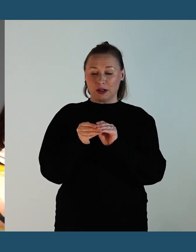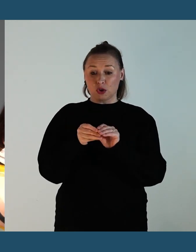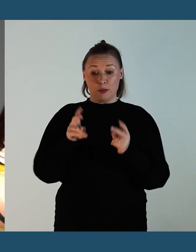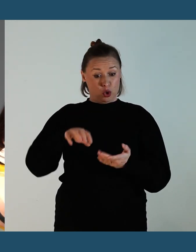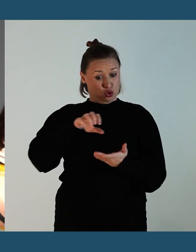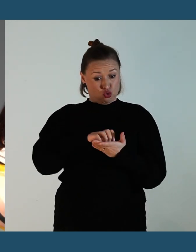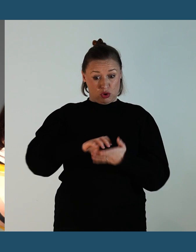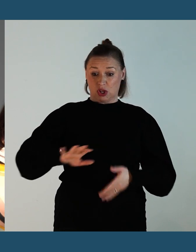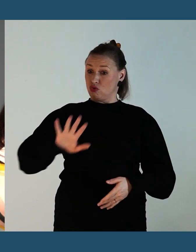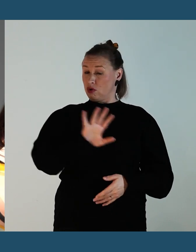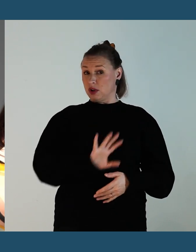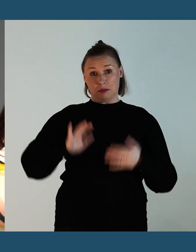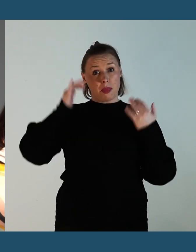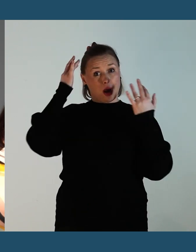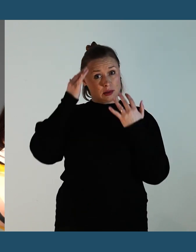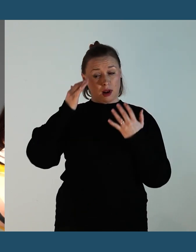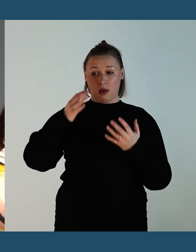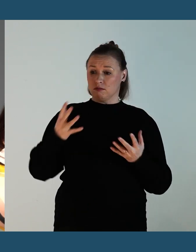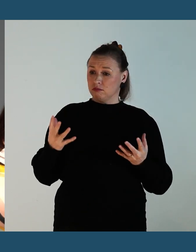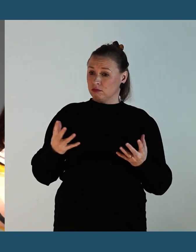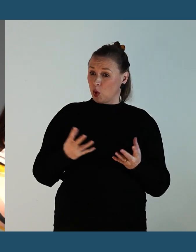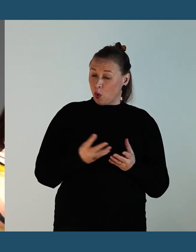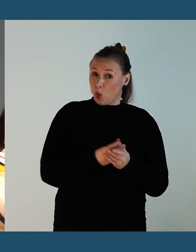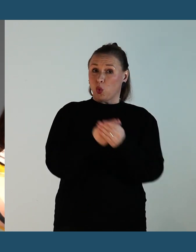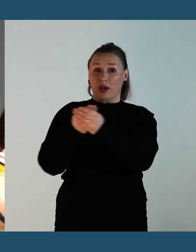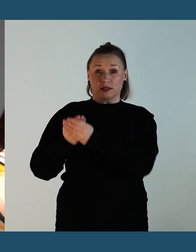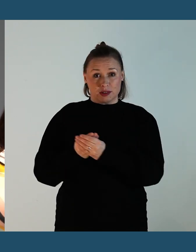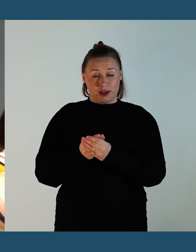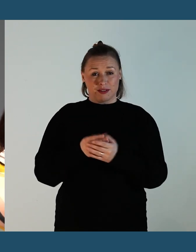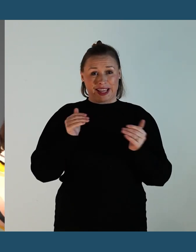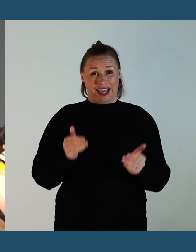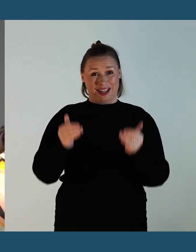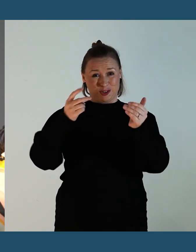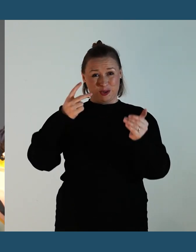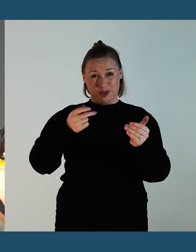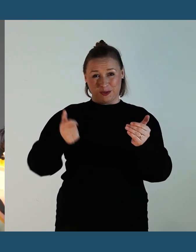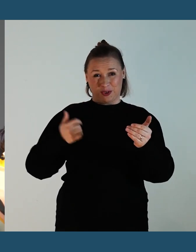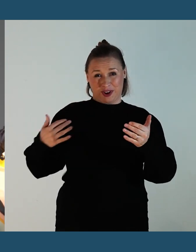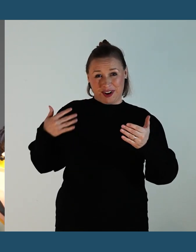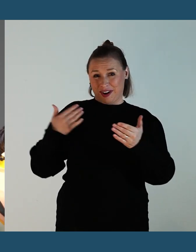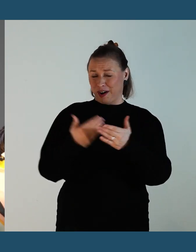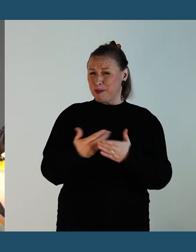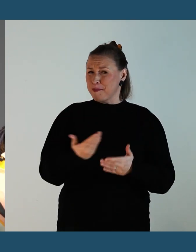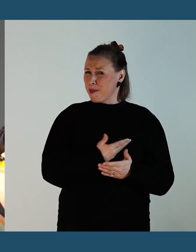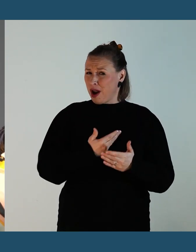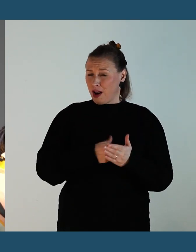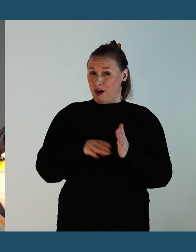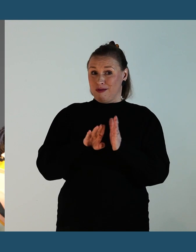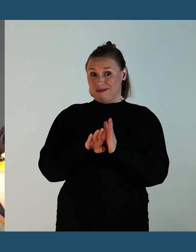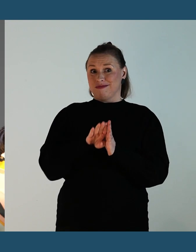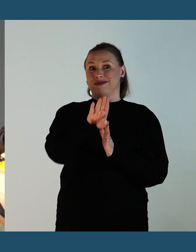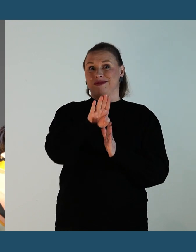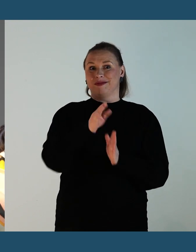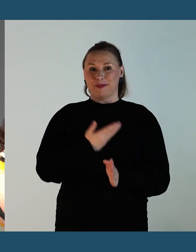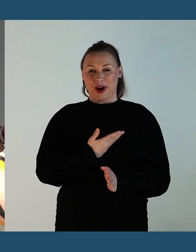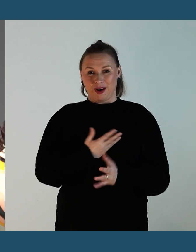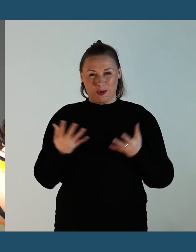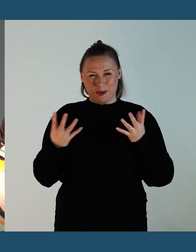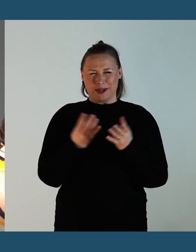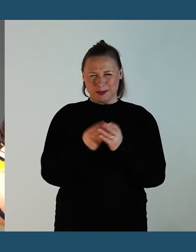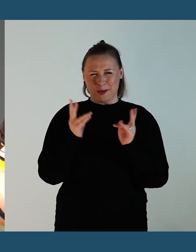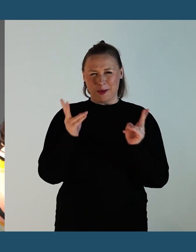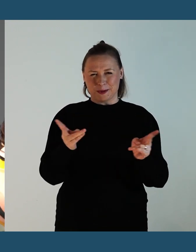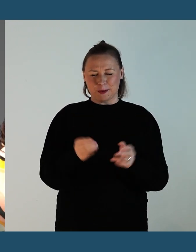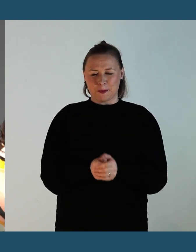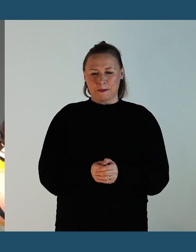yleensäkin kehitytty 20 vuodessa tosi paljon. Ja ajattelen, että nimenomaan